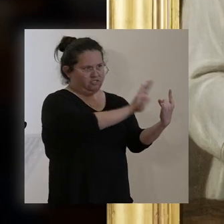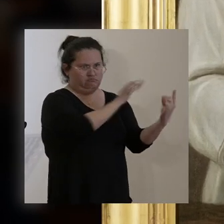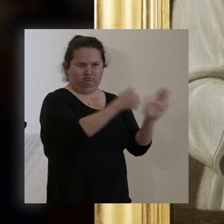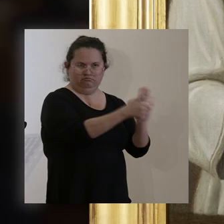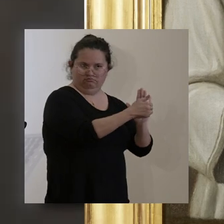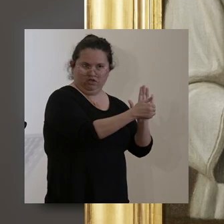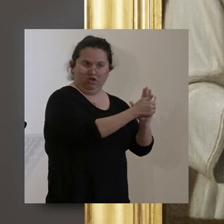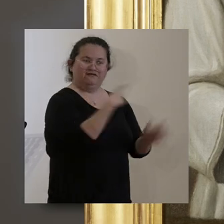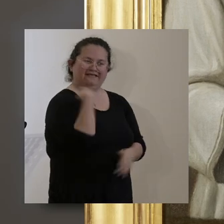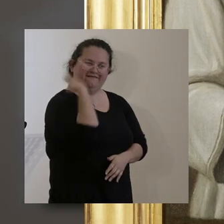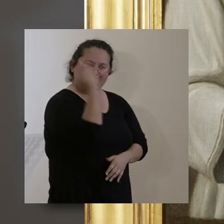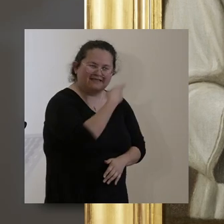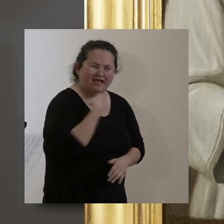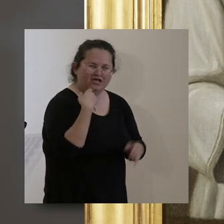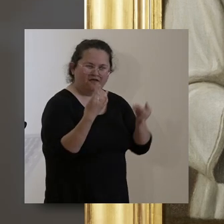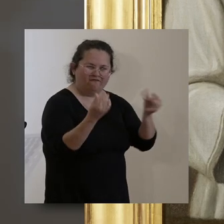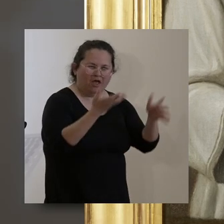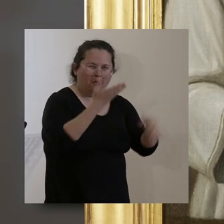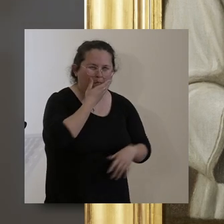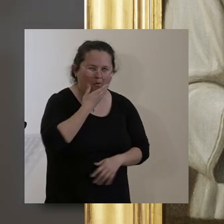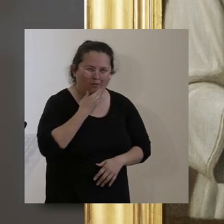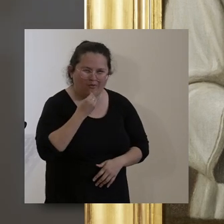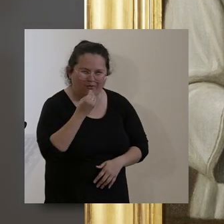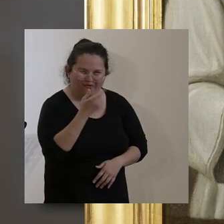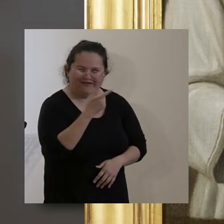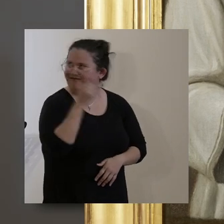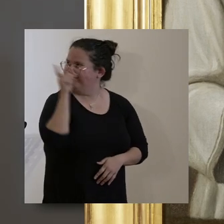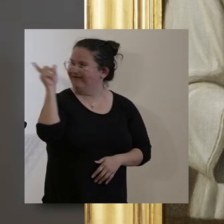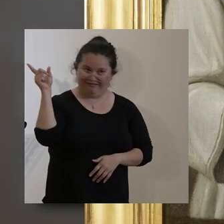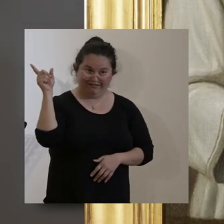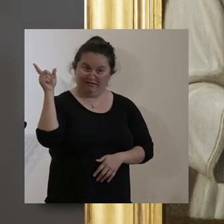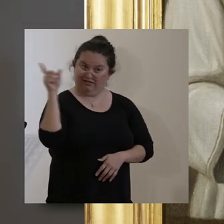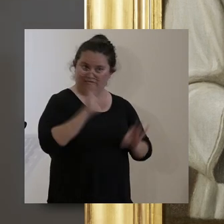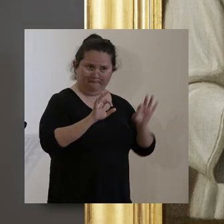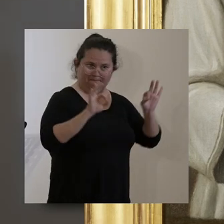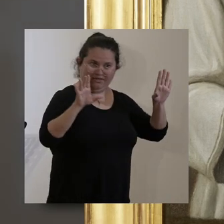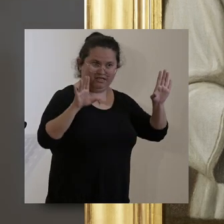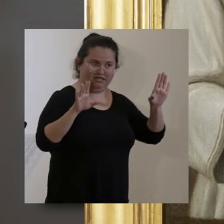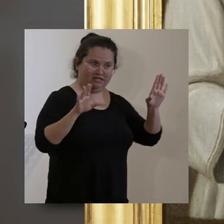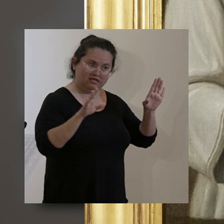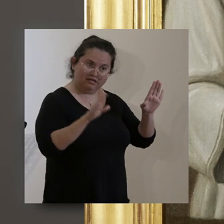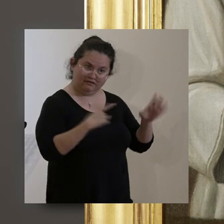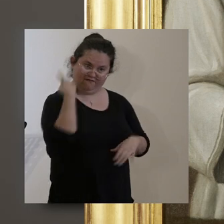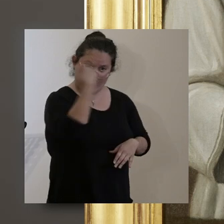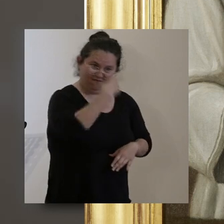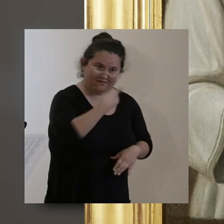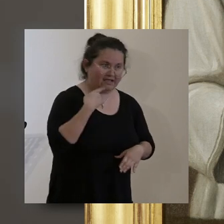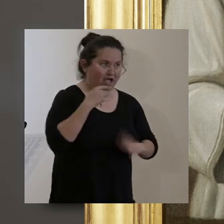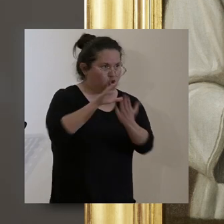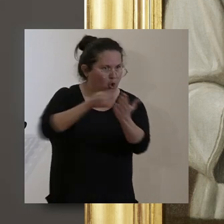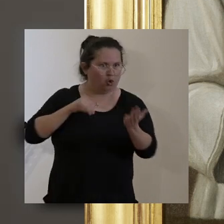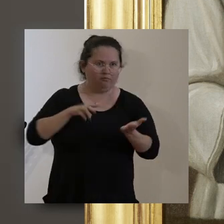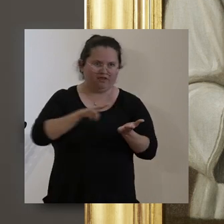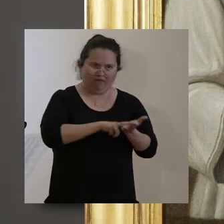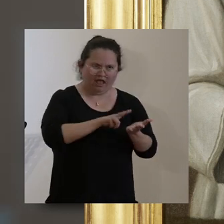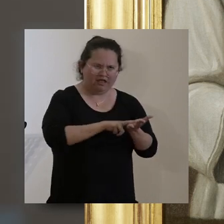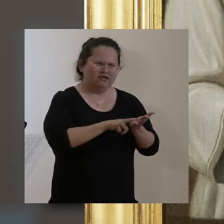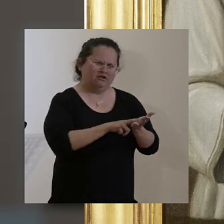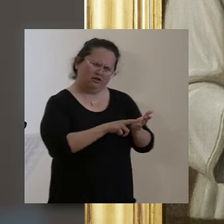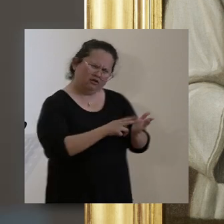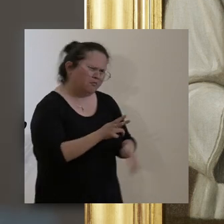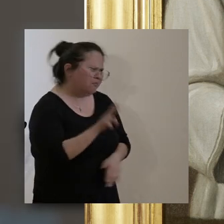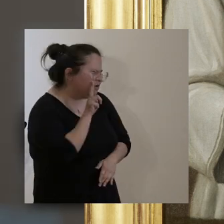très belle, que le peintre a représenté un véritable portrait, un véritable visage. Si vous la regardez assez longtemps et